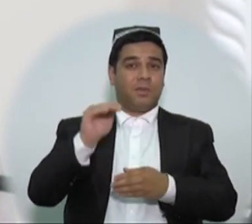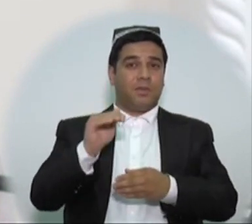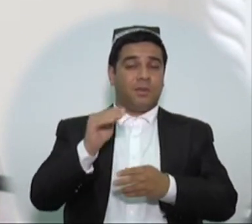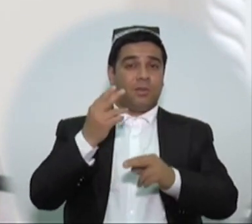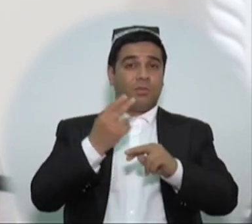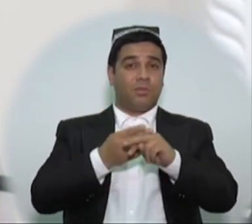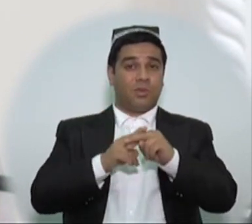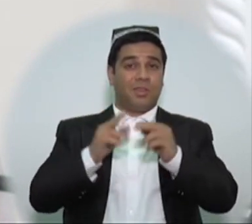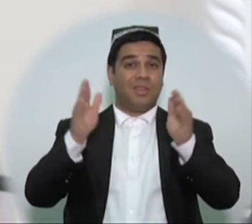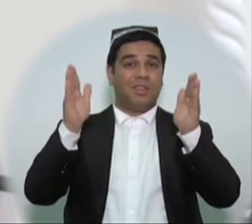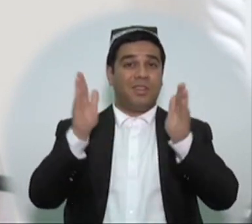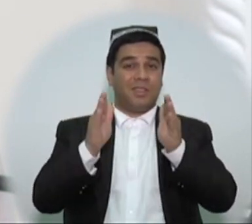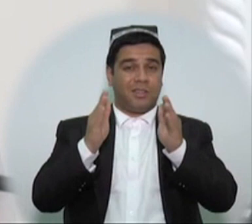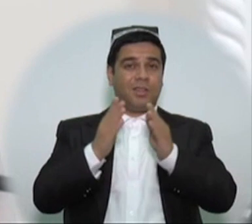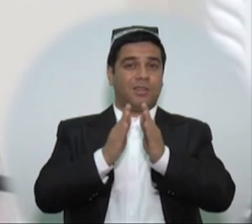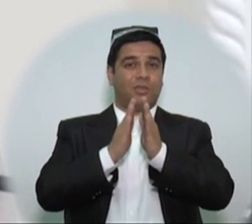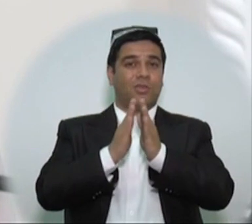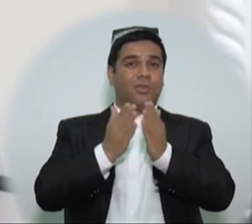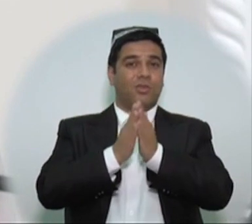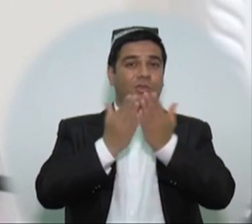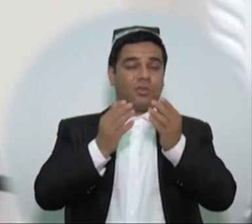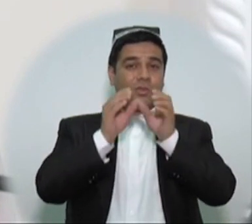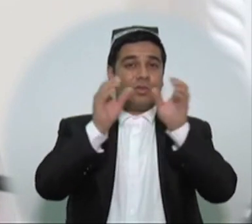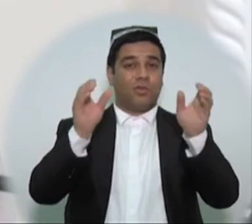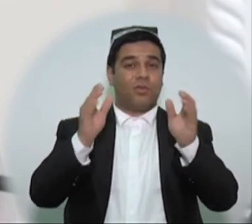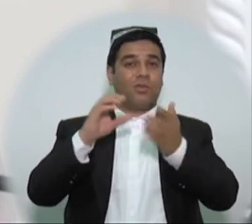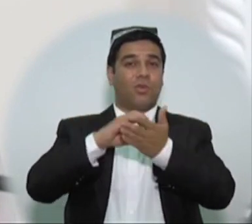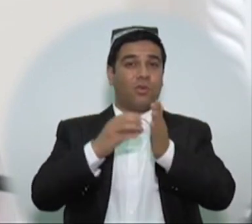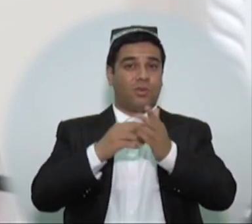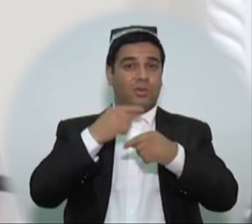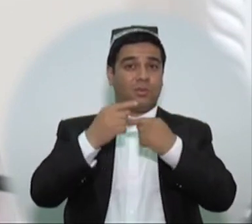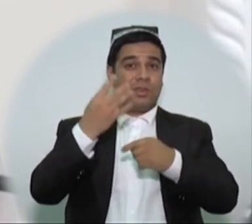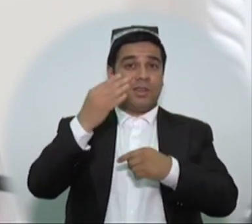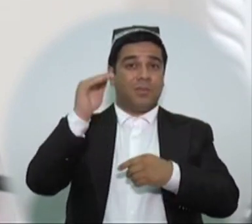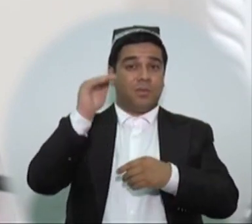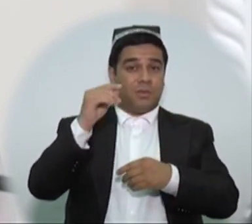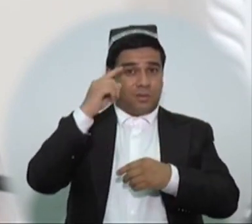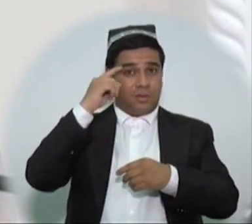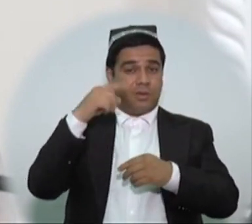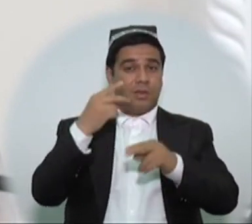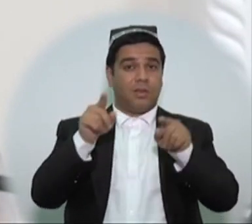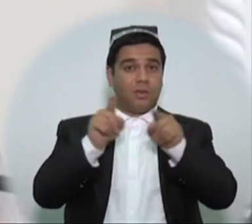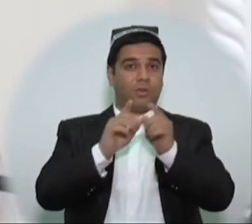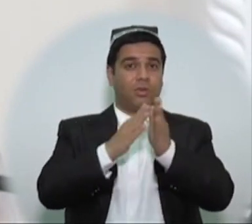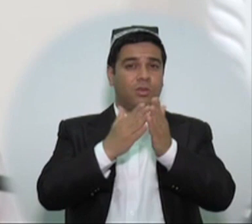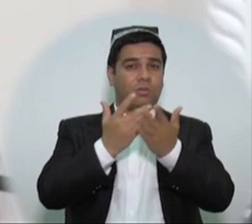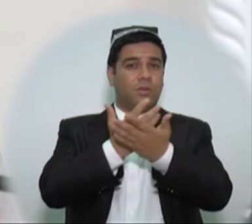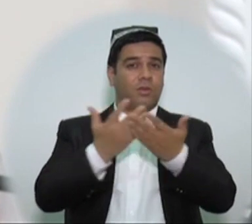Bu kichik kutubxonaning gapi. Kichkina kutubxonaning gapi. 40 ming nusxa kitobi bor